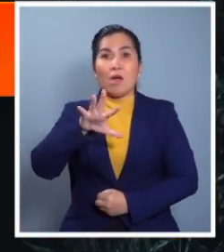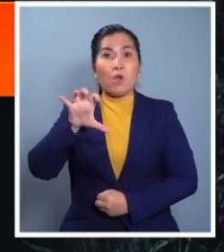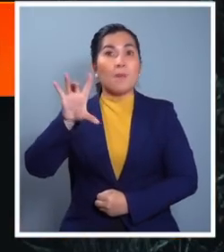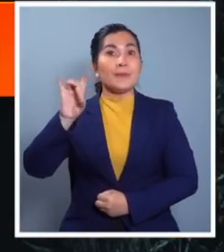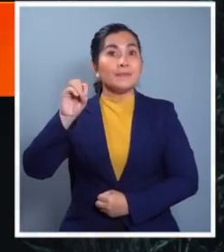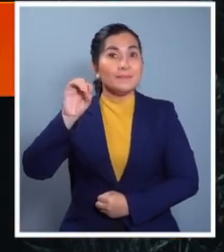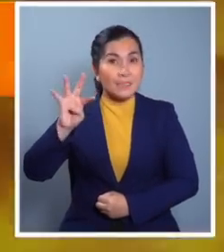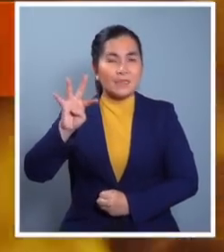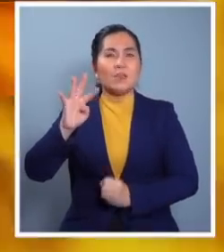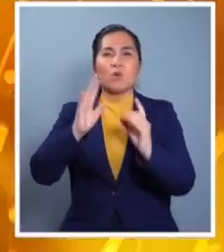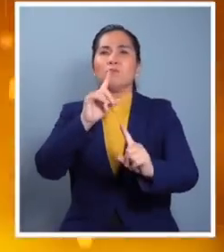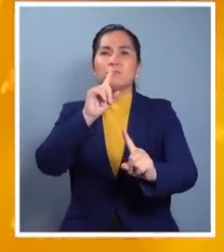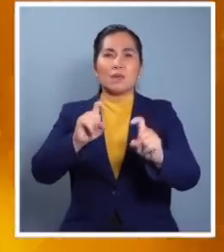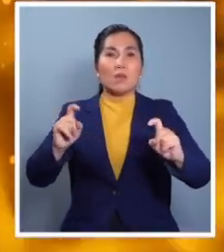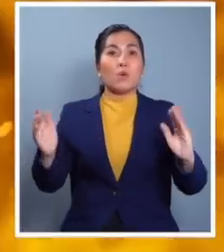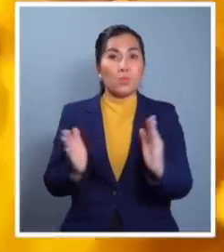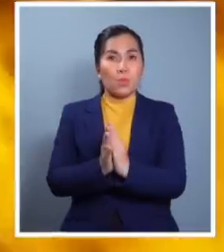รวมผู้บาดเจ็บล้มตายลง